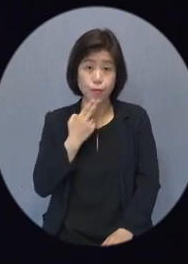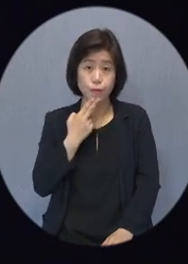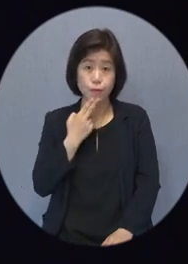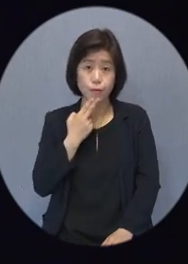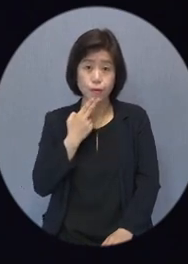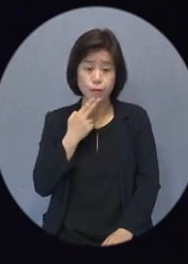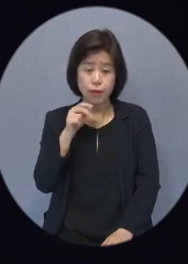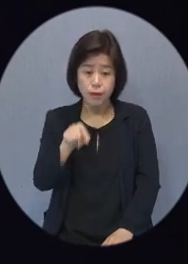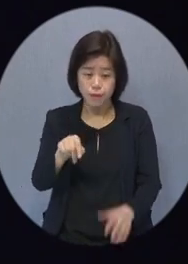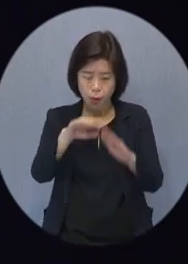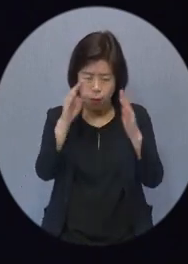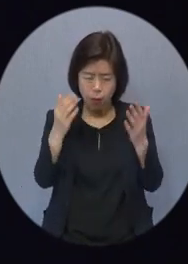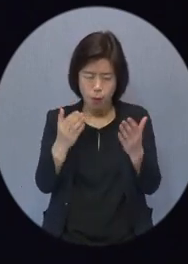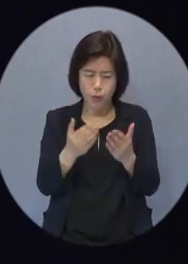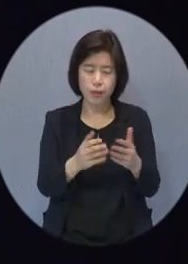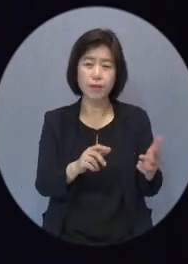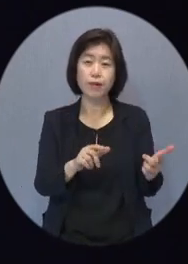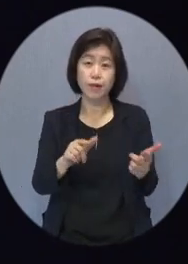것이